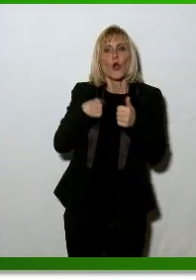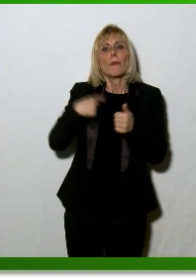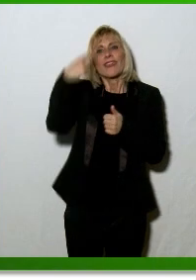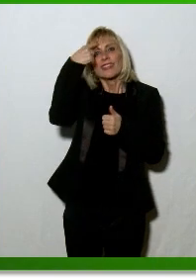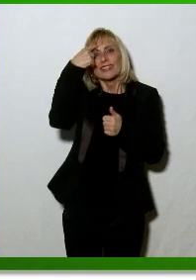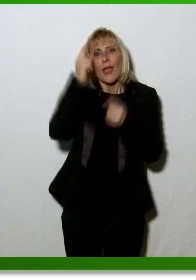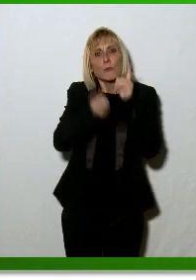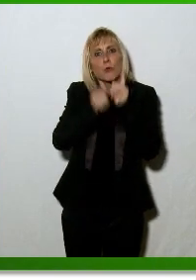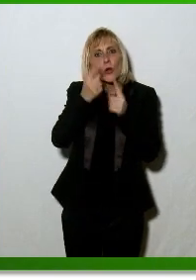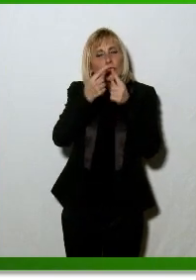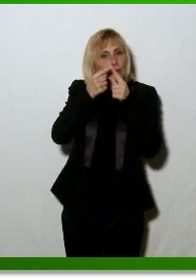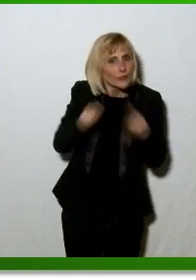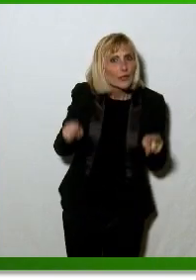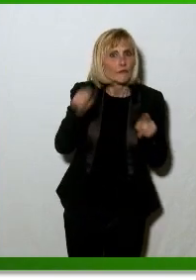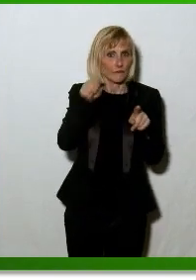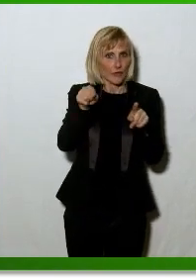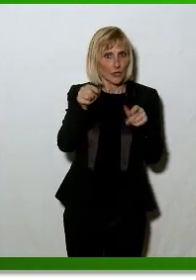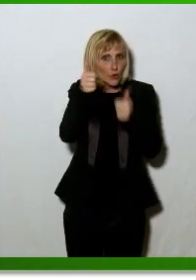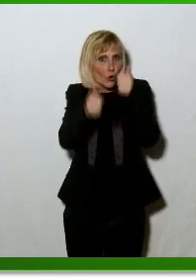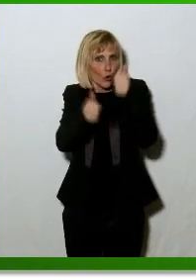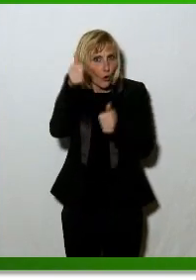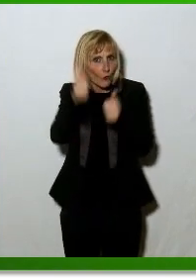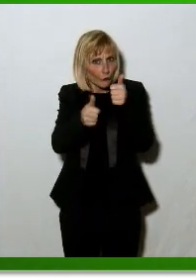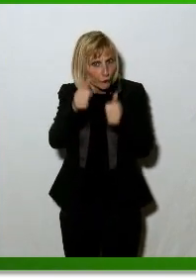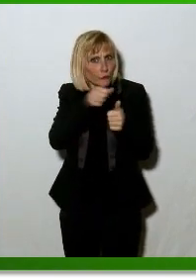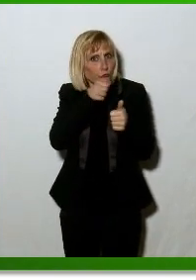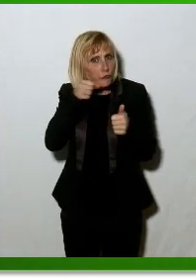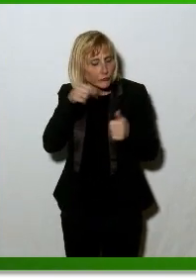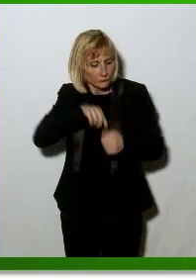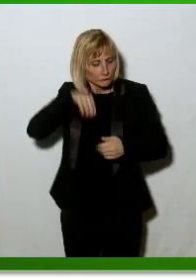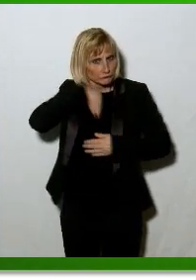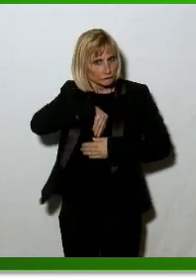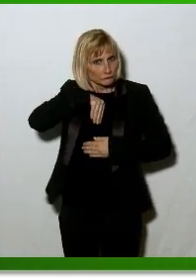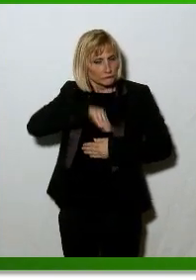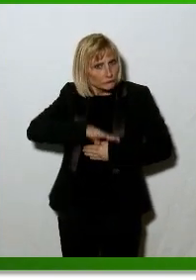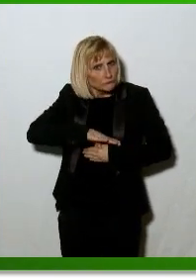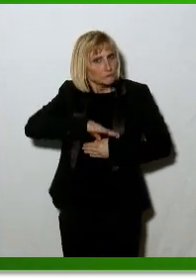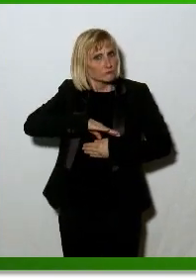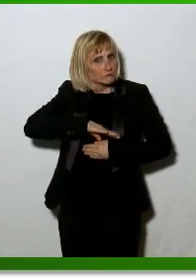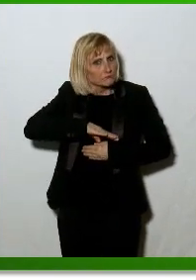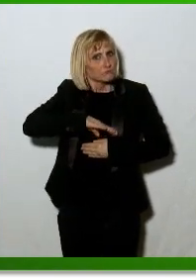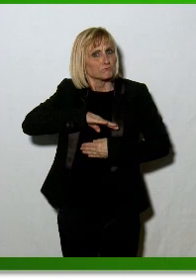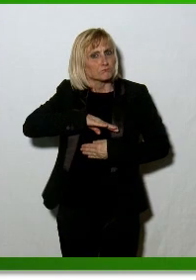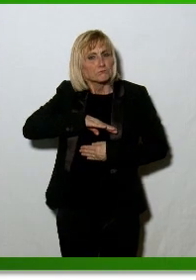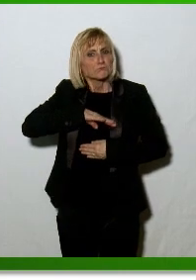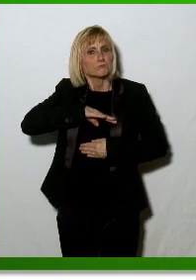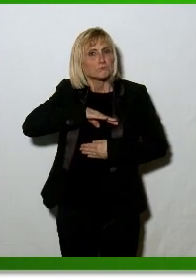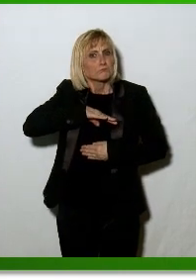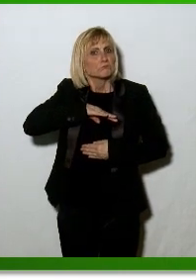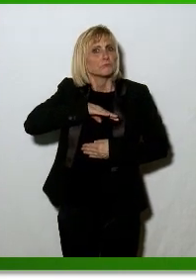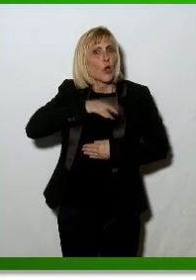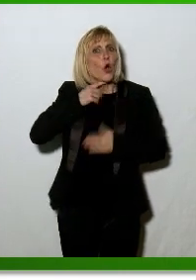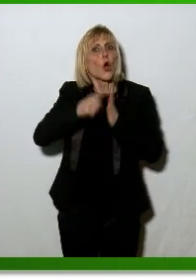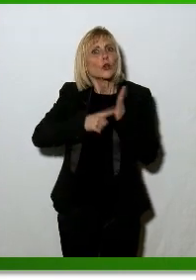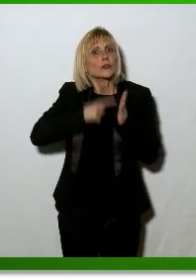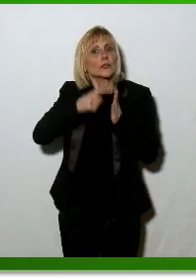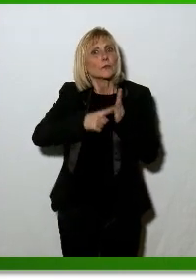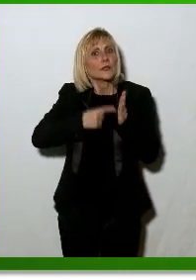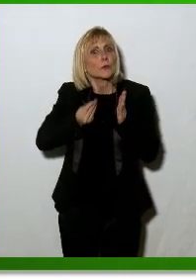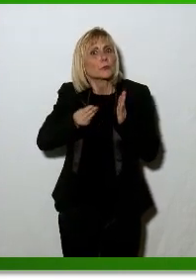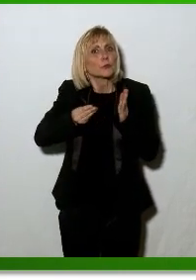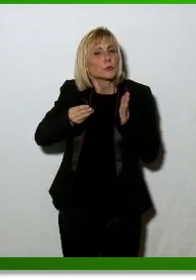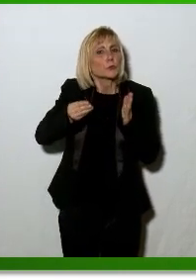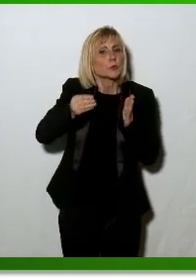politiche questo perché mi rendevo conto che da questo confronto crescevo ogni mese come se fosse un anno così ho cominciato a